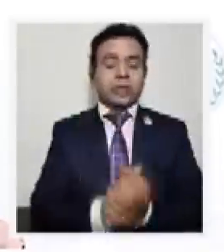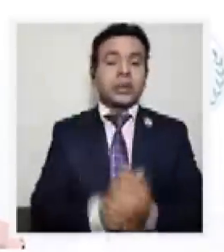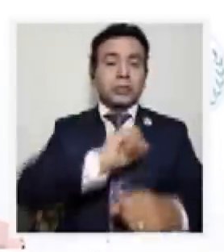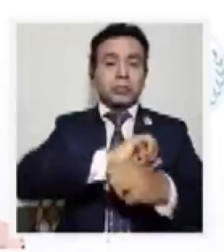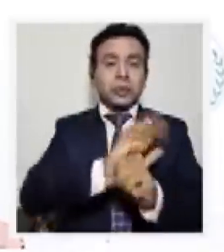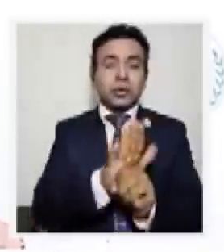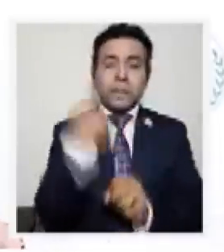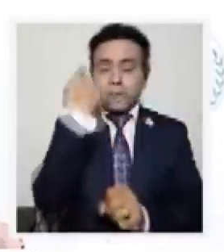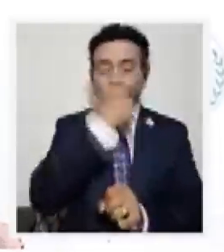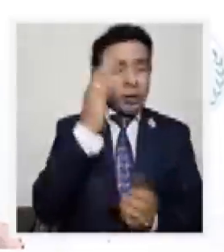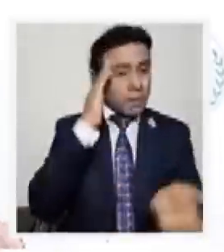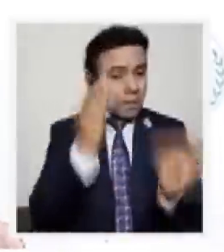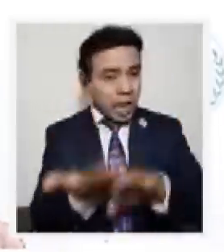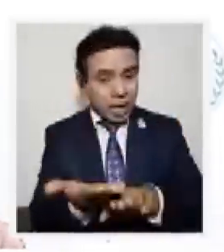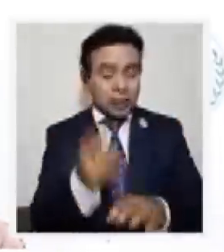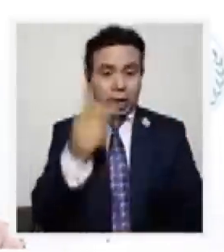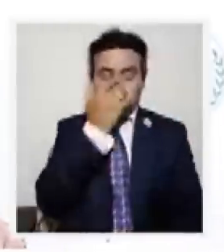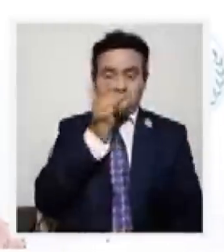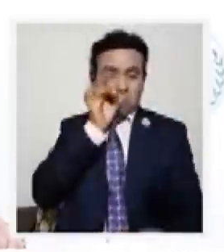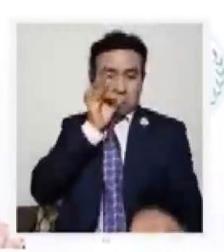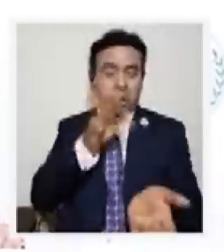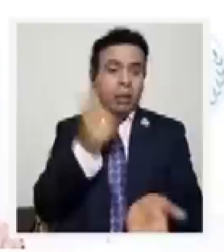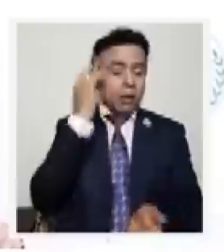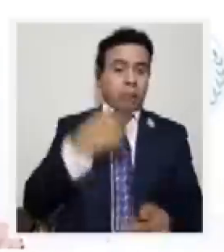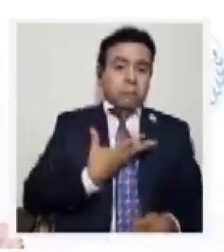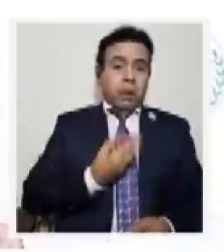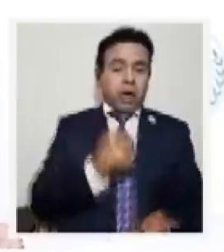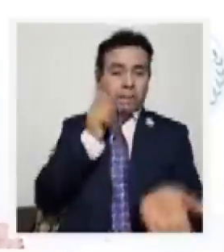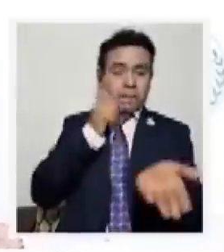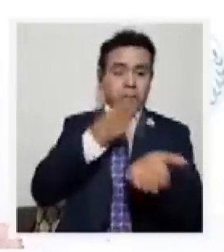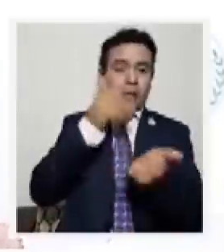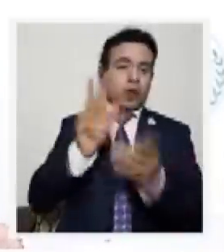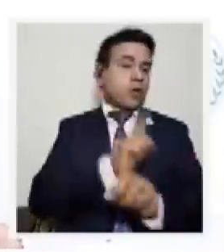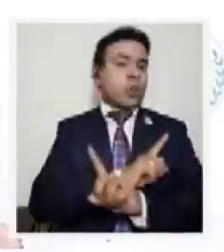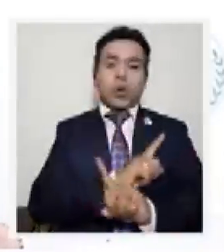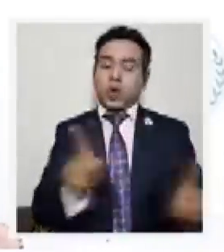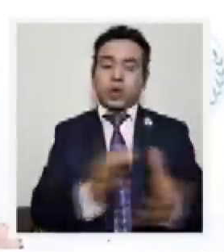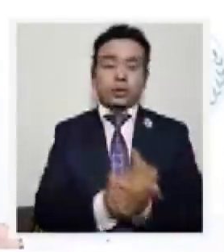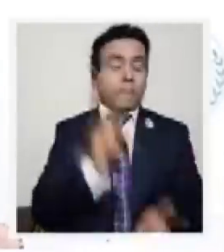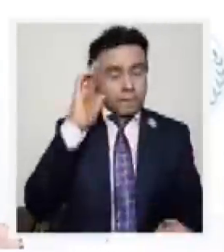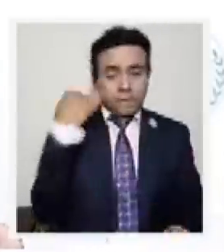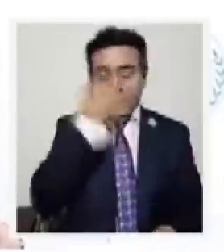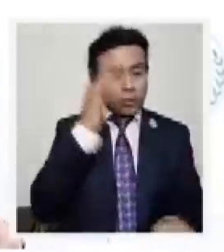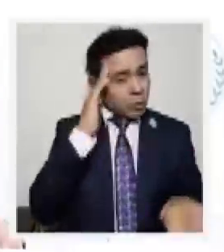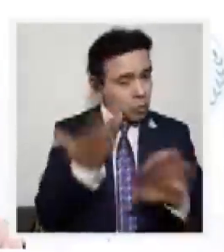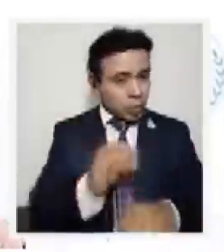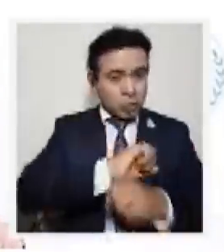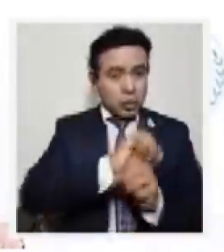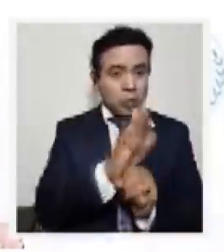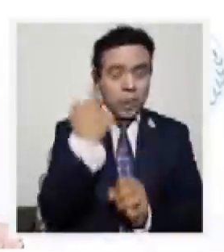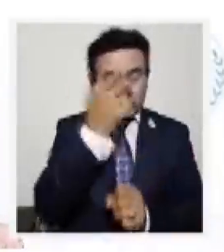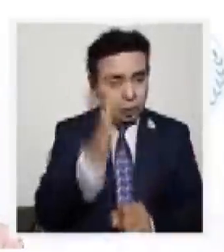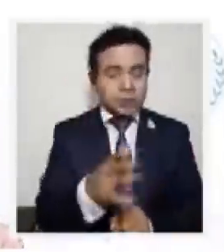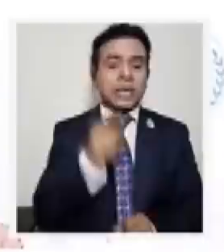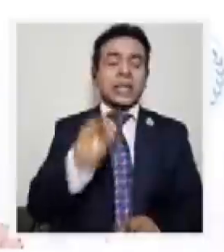হয়ে মারা যাচ্ছে তাদের প্রতি অমানবিক হবেন না, তাদের সেই প্রত্যেক মৃতদেহের প্রতি আমাদের সম্মান জানানো উচিত এবং